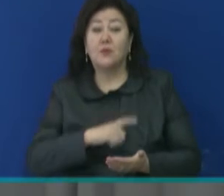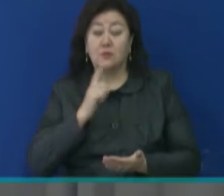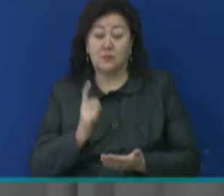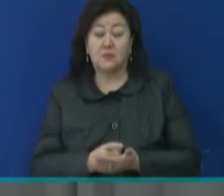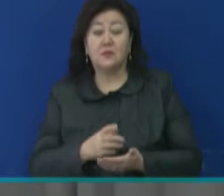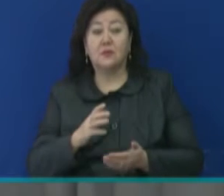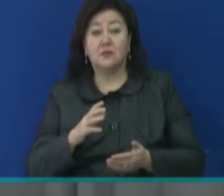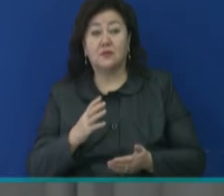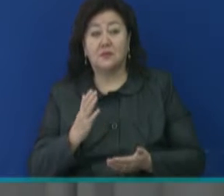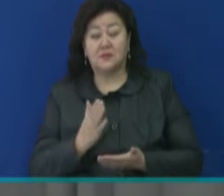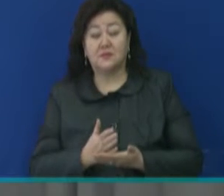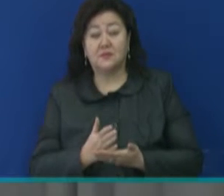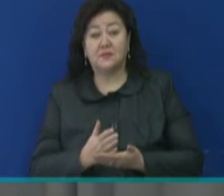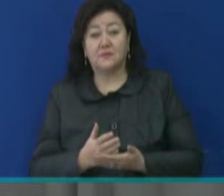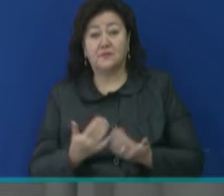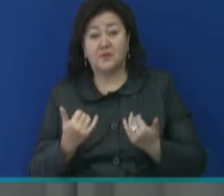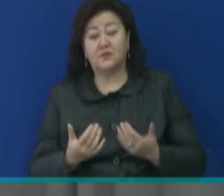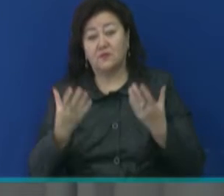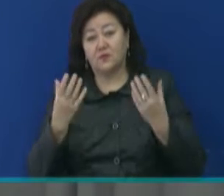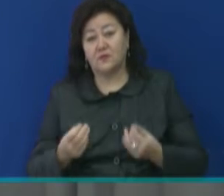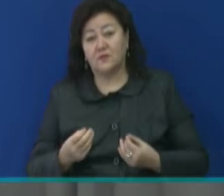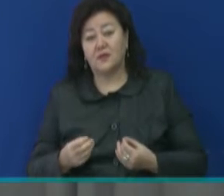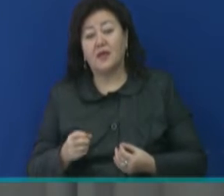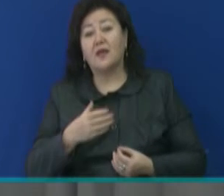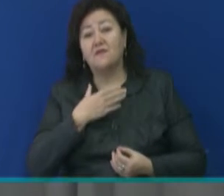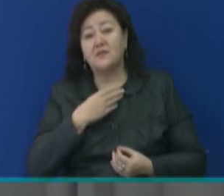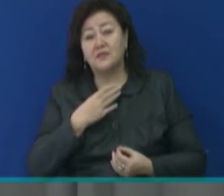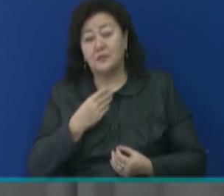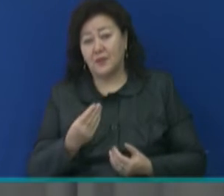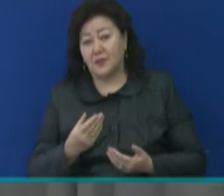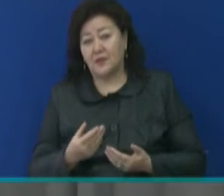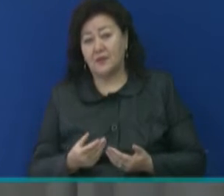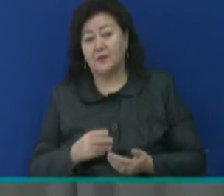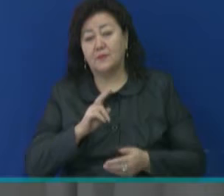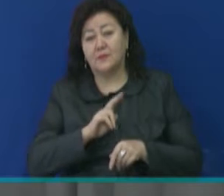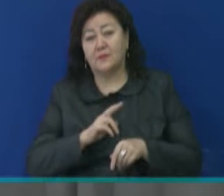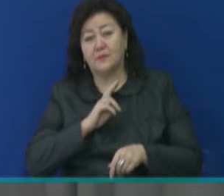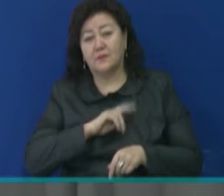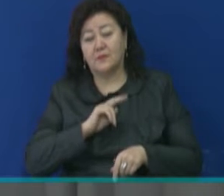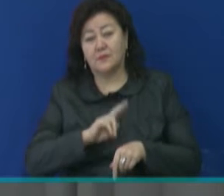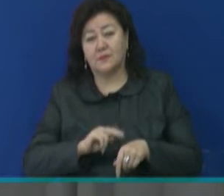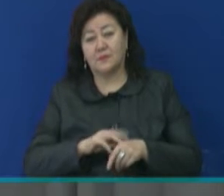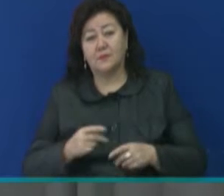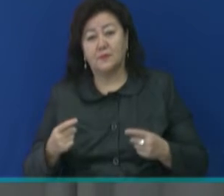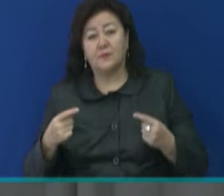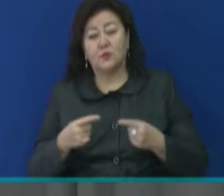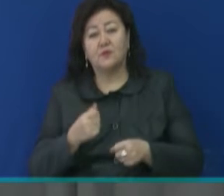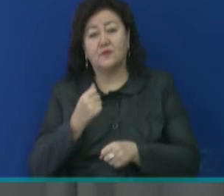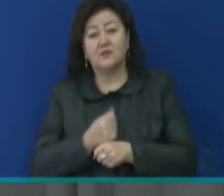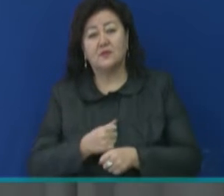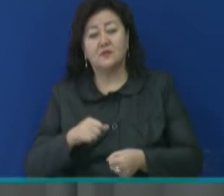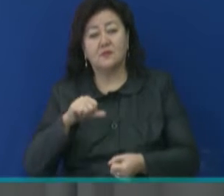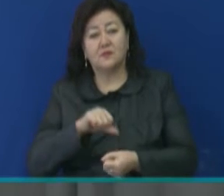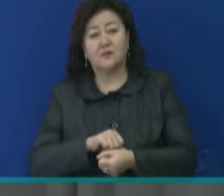на сегодняшний день по области Абаев в частности в городе Семей сотрудниками управления по противодействию наркопреступности